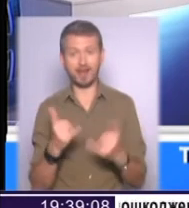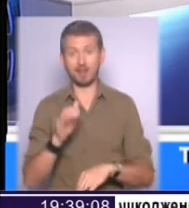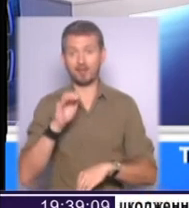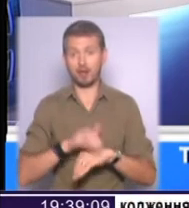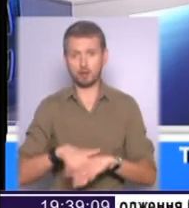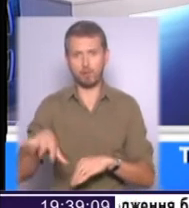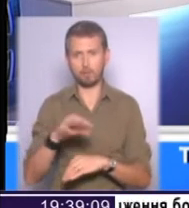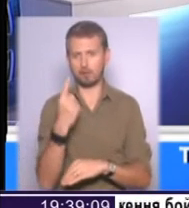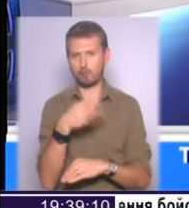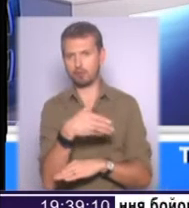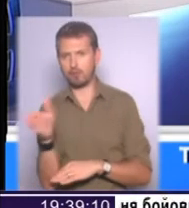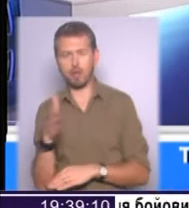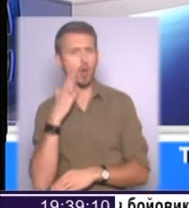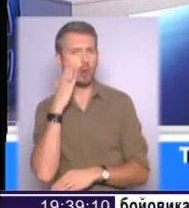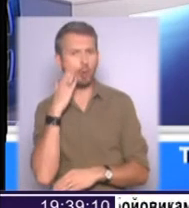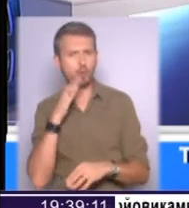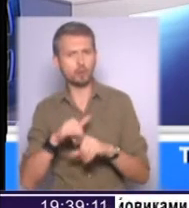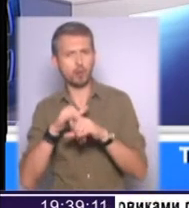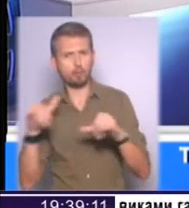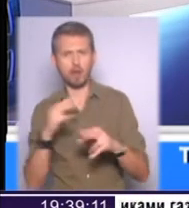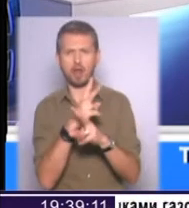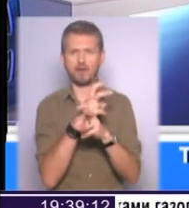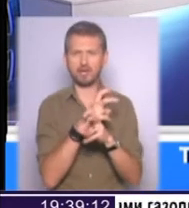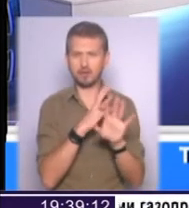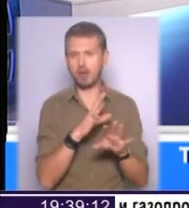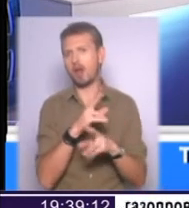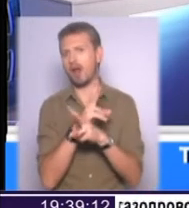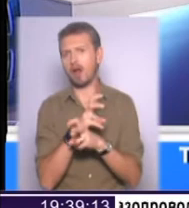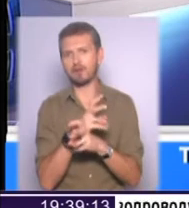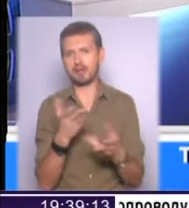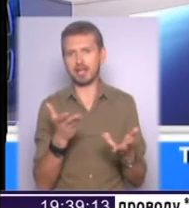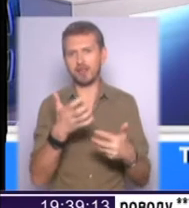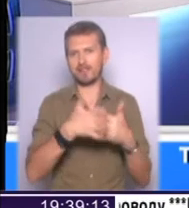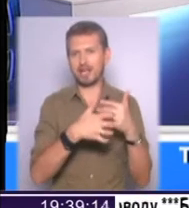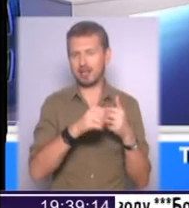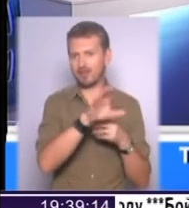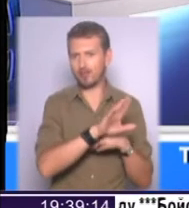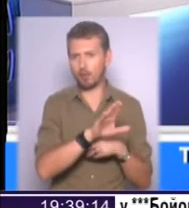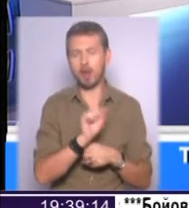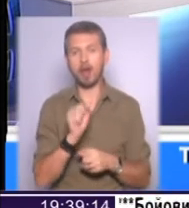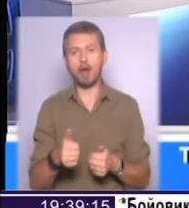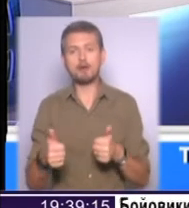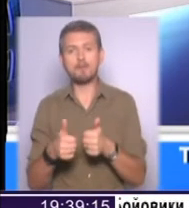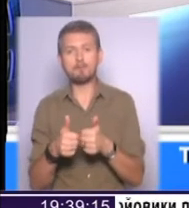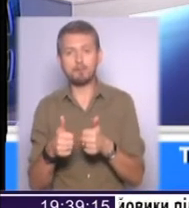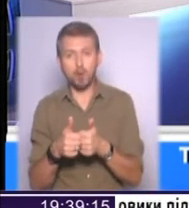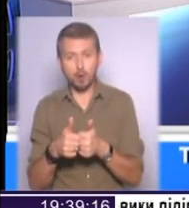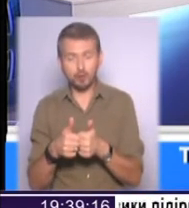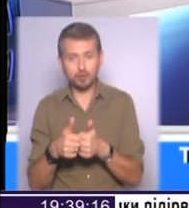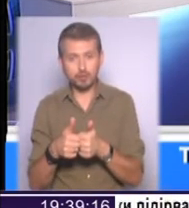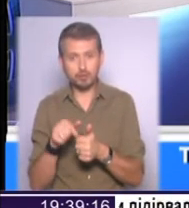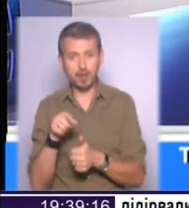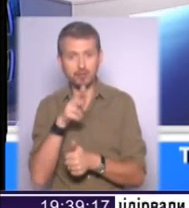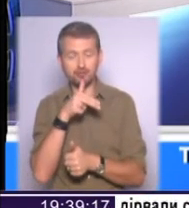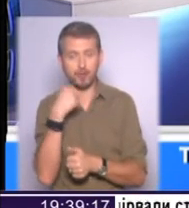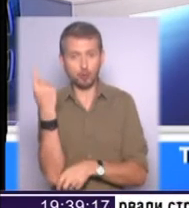пішло однобічно. Румунська розвивається, австрійська, хоча Австрія – це десь всередині Європи, а от поруч межує з